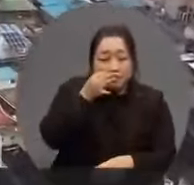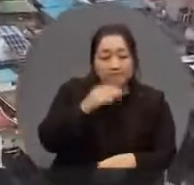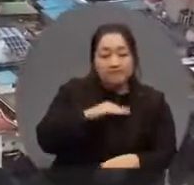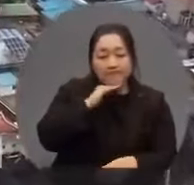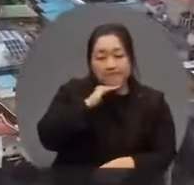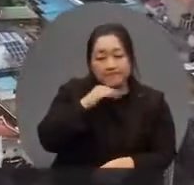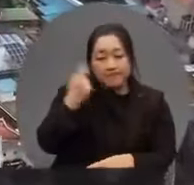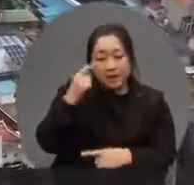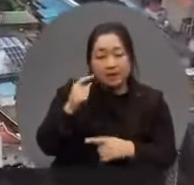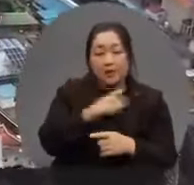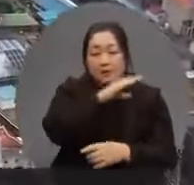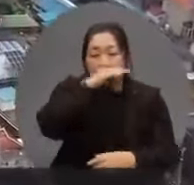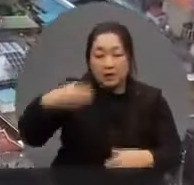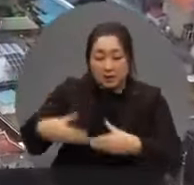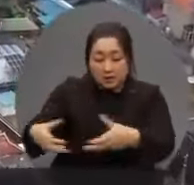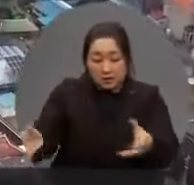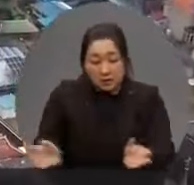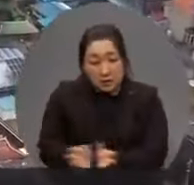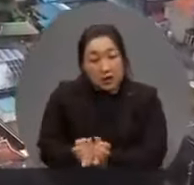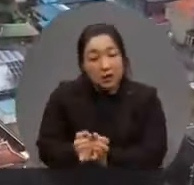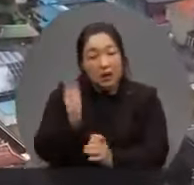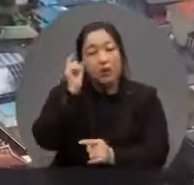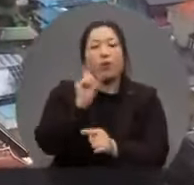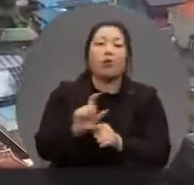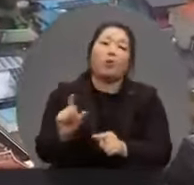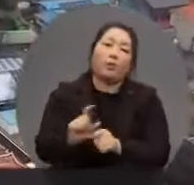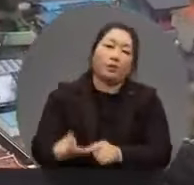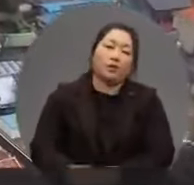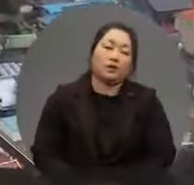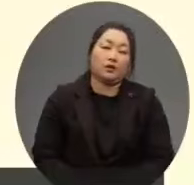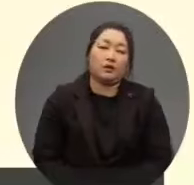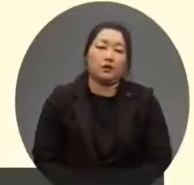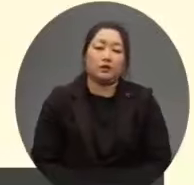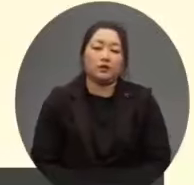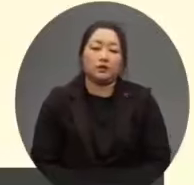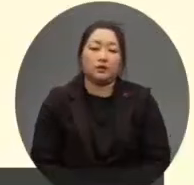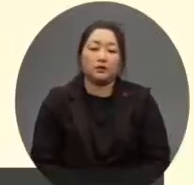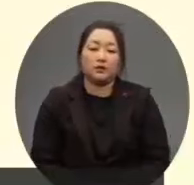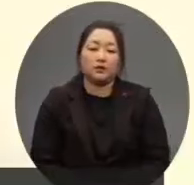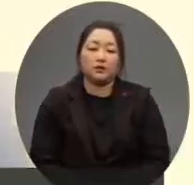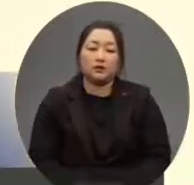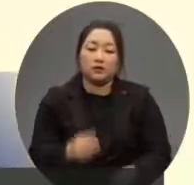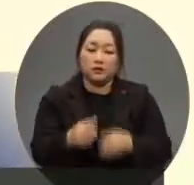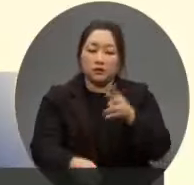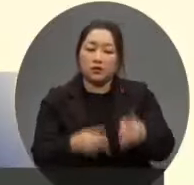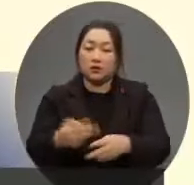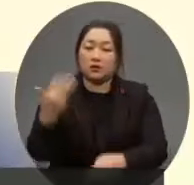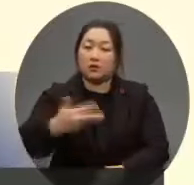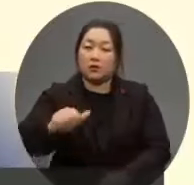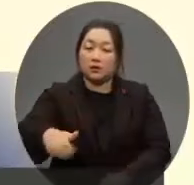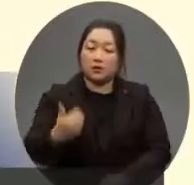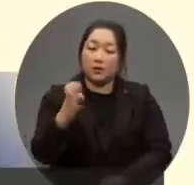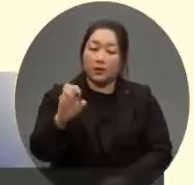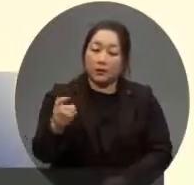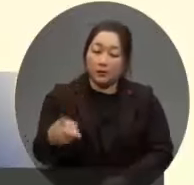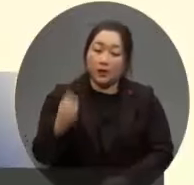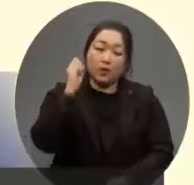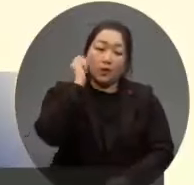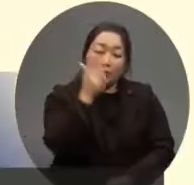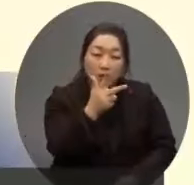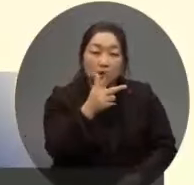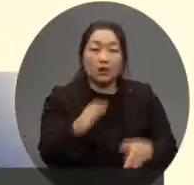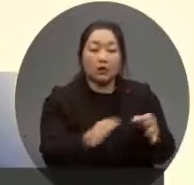제대로 된 집합체를 만들 것인지가 고민하는 대목입니다. 상업용지 8,500평이 거기에